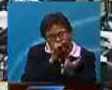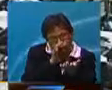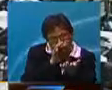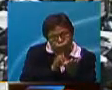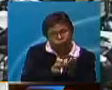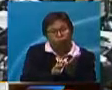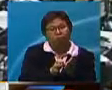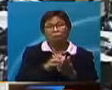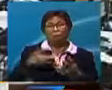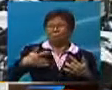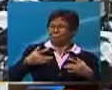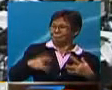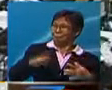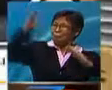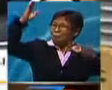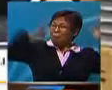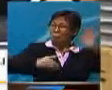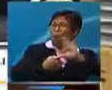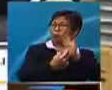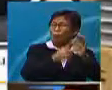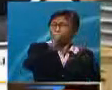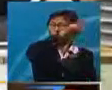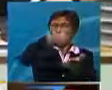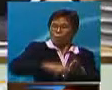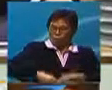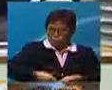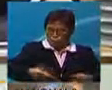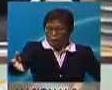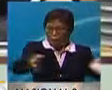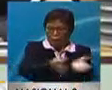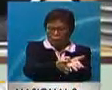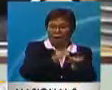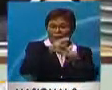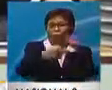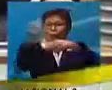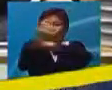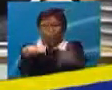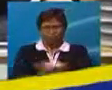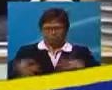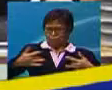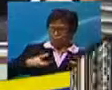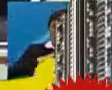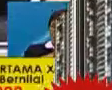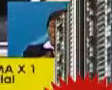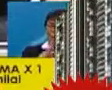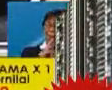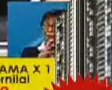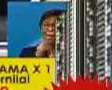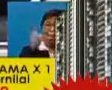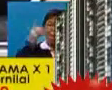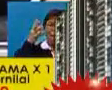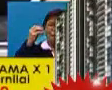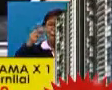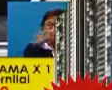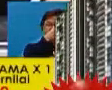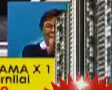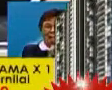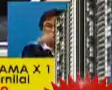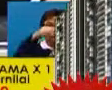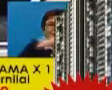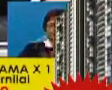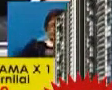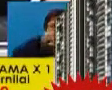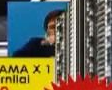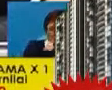Beliau turut menyangkal dakwaan bahawa Malaysia merupakan pusat pengedaran dadah dari luar negara. Sebaliknya, beliau menegaskan kebanyakan kes